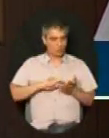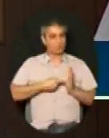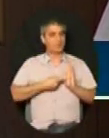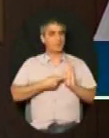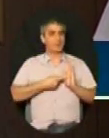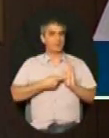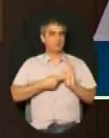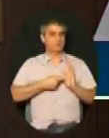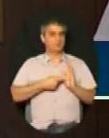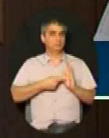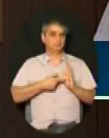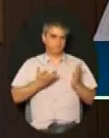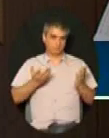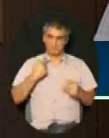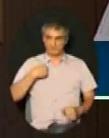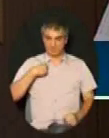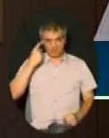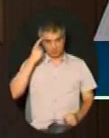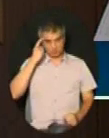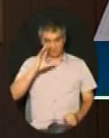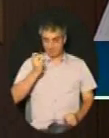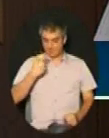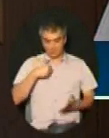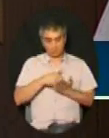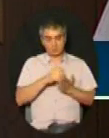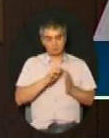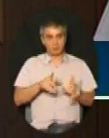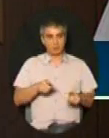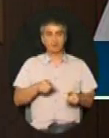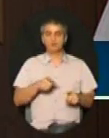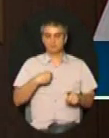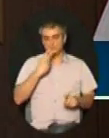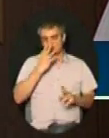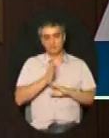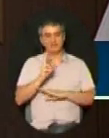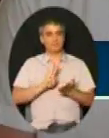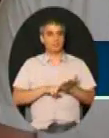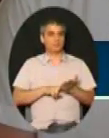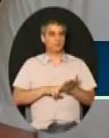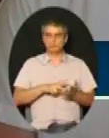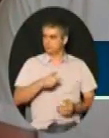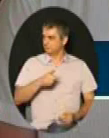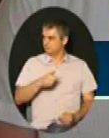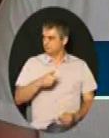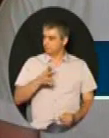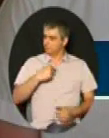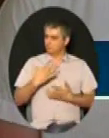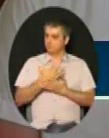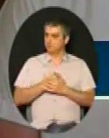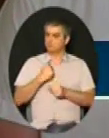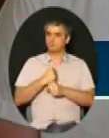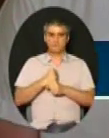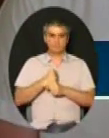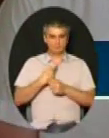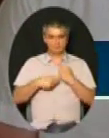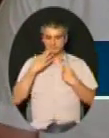כיעד לאומי, ואני חושב שאם אנחנו נמשיך ככה, אנחנו נראה כיוון נכון. שכרם, אדוני, של העובדים במשק